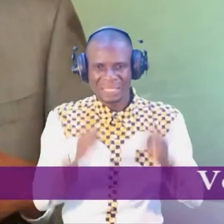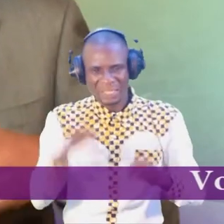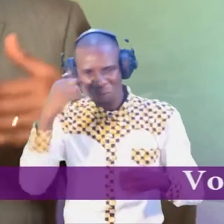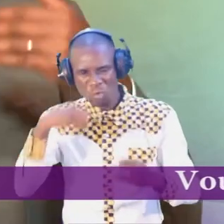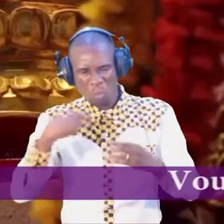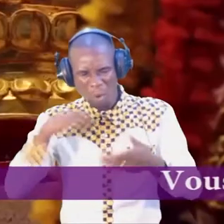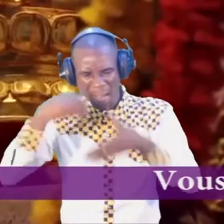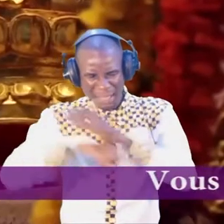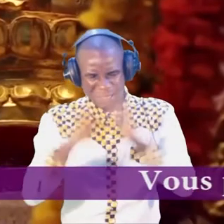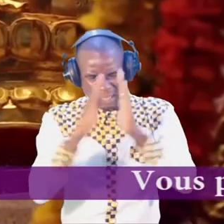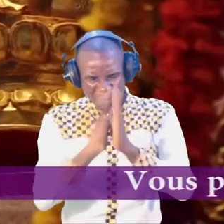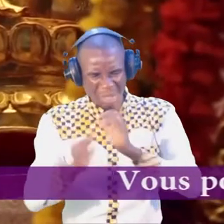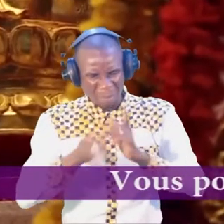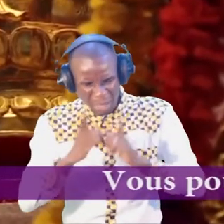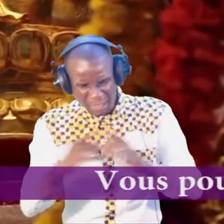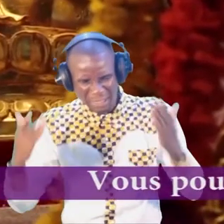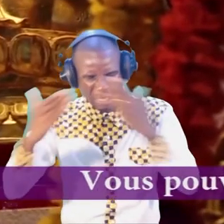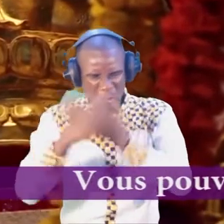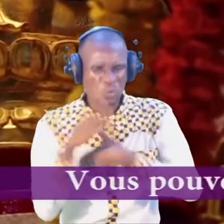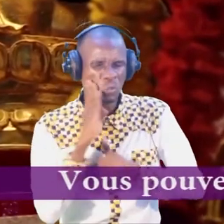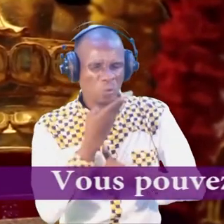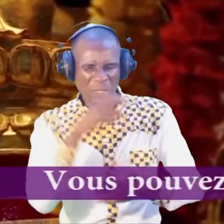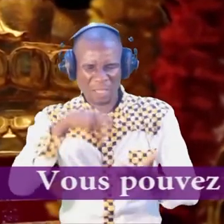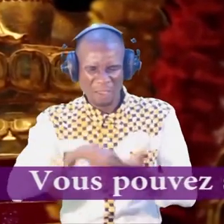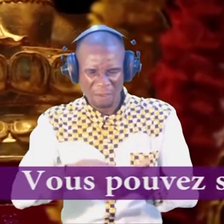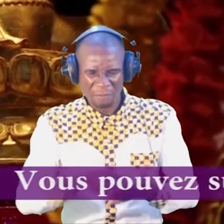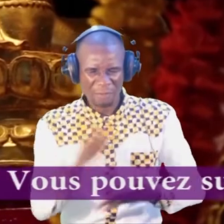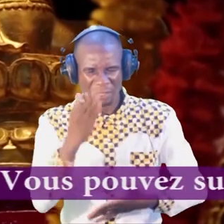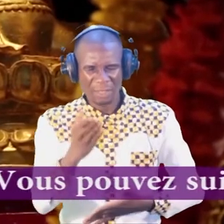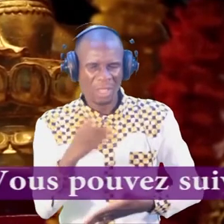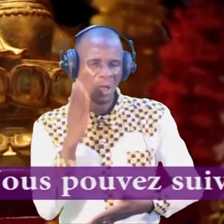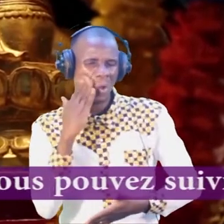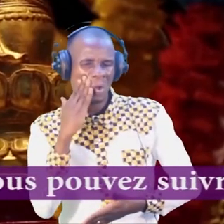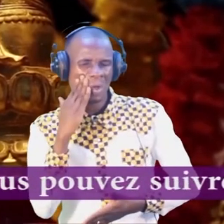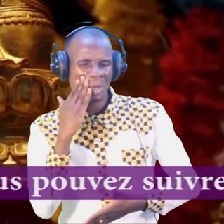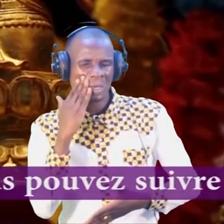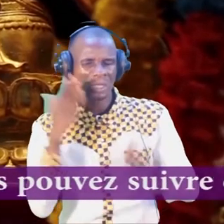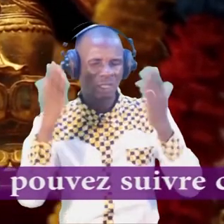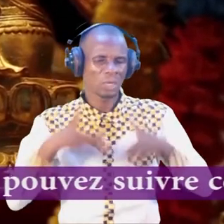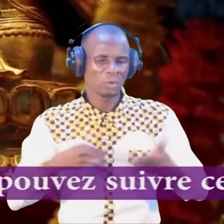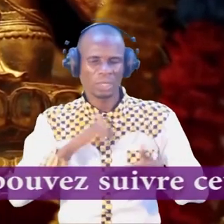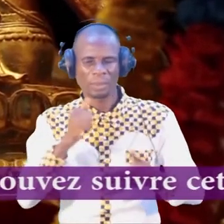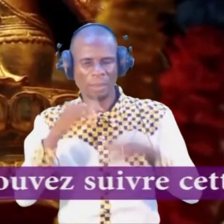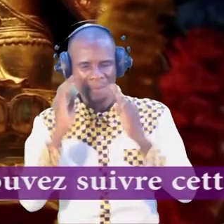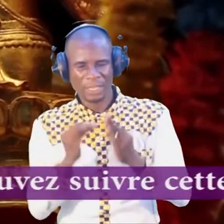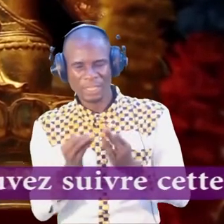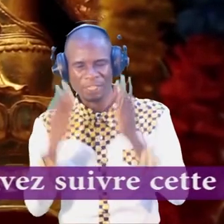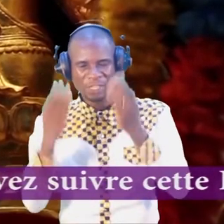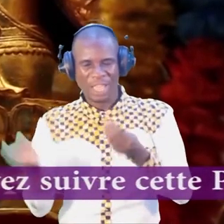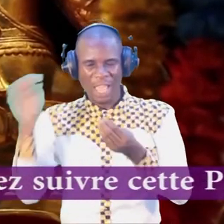vitu vingine kama sanamu, ili tuseme kwamba nikitazama hii sanamu inanisaidia niabudu